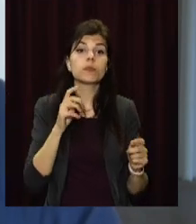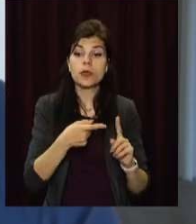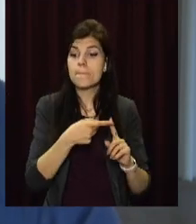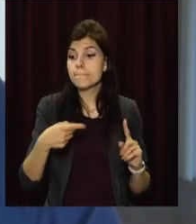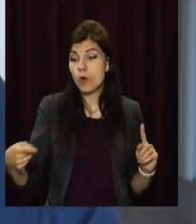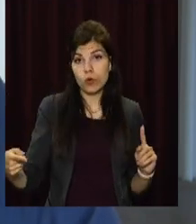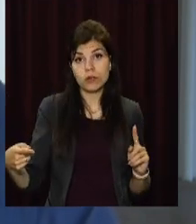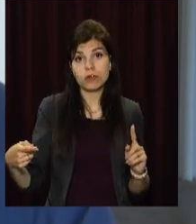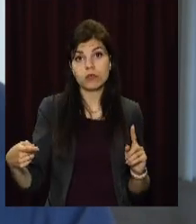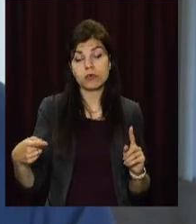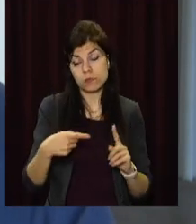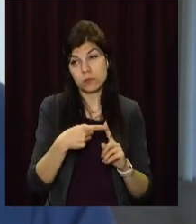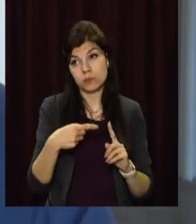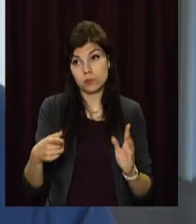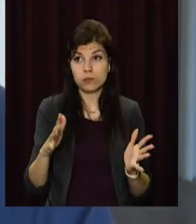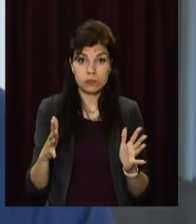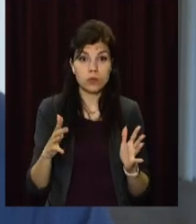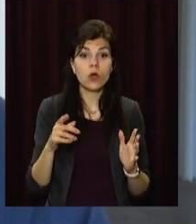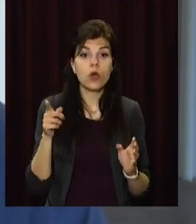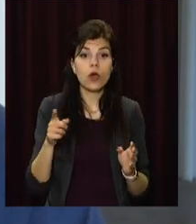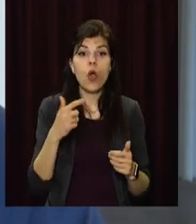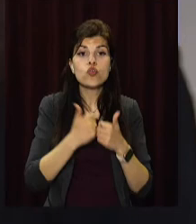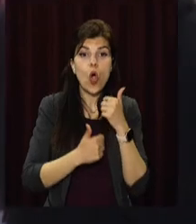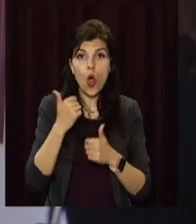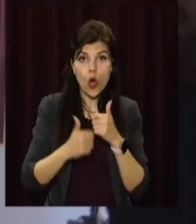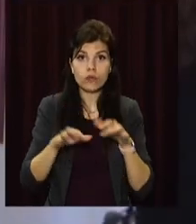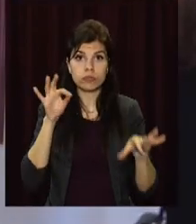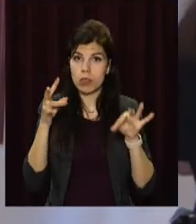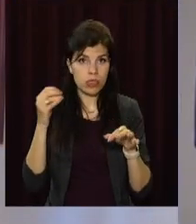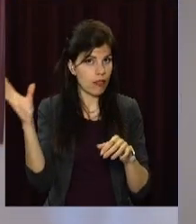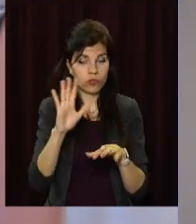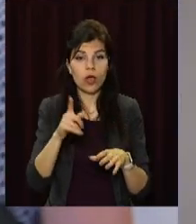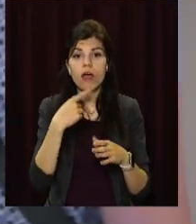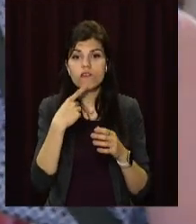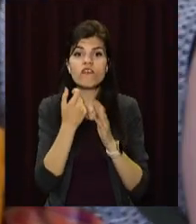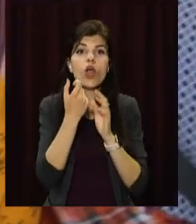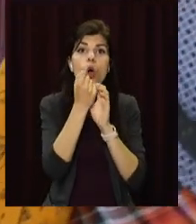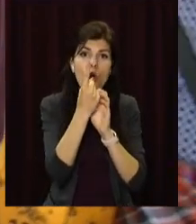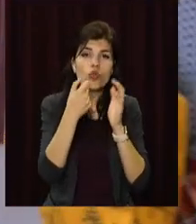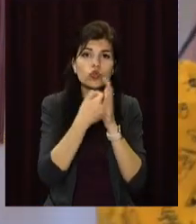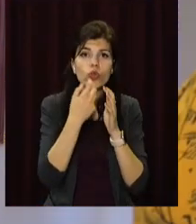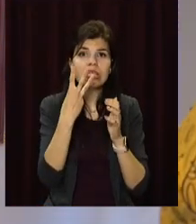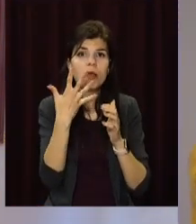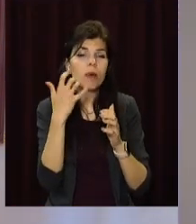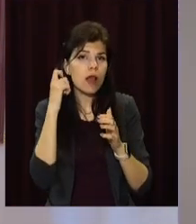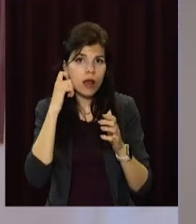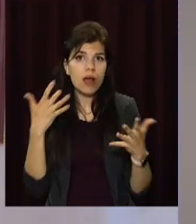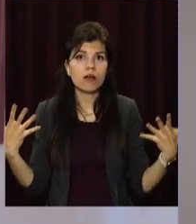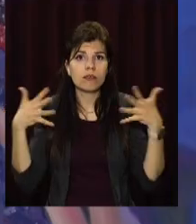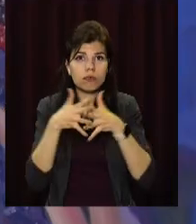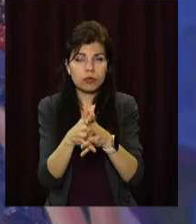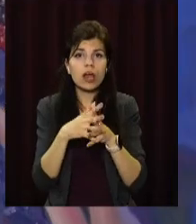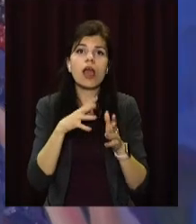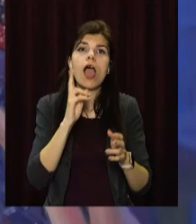протягом певного періоду відбувається конкурсний відбір. Митці від 11 до 35 років зуміли поєднати як